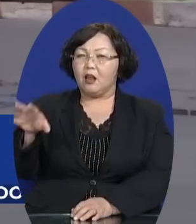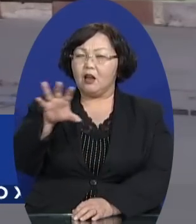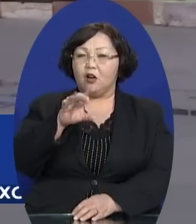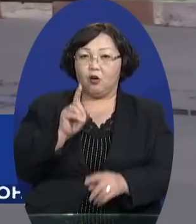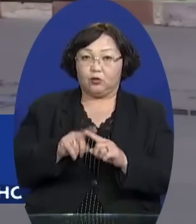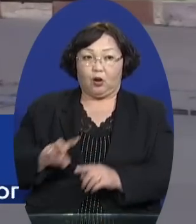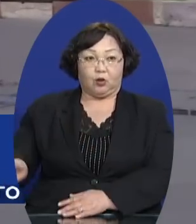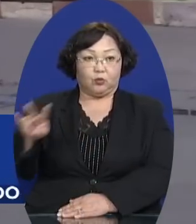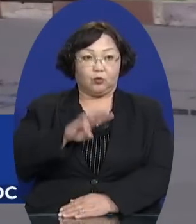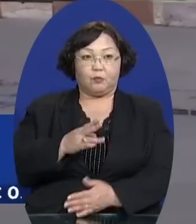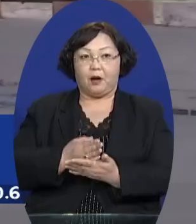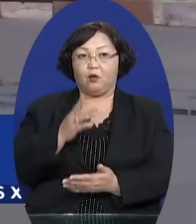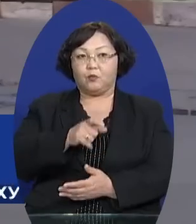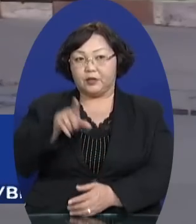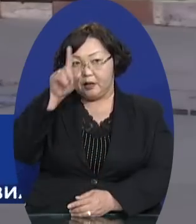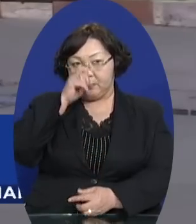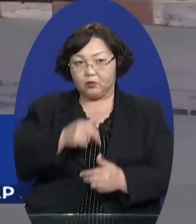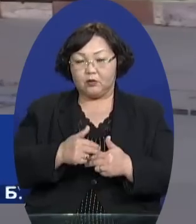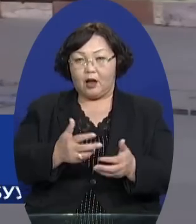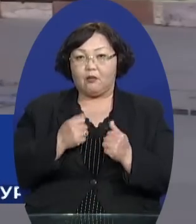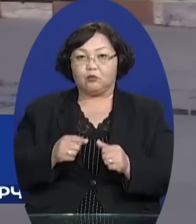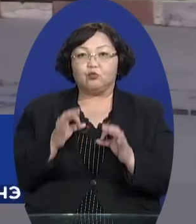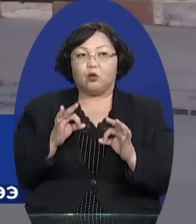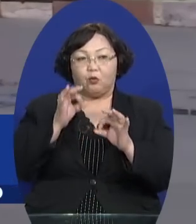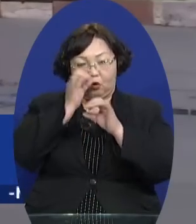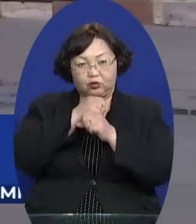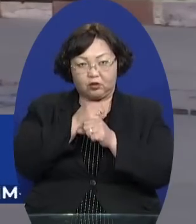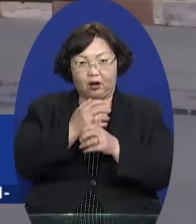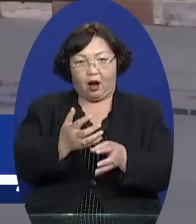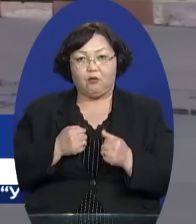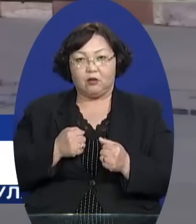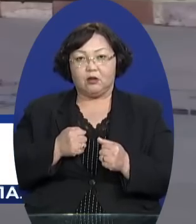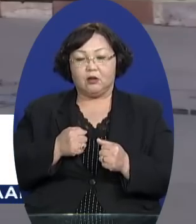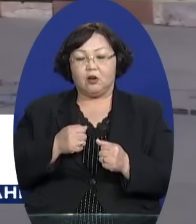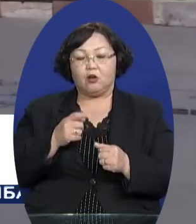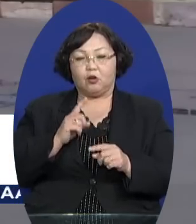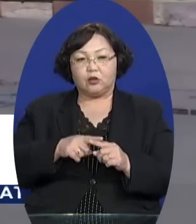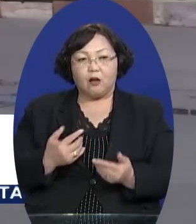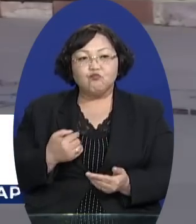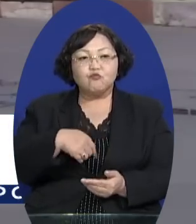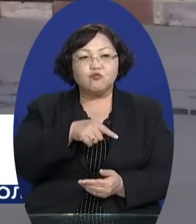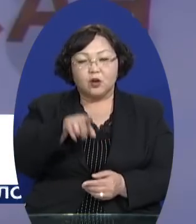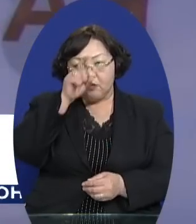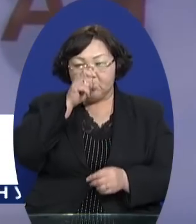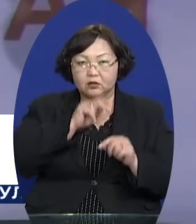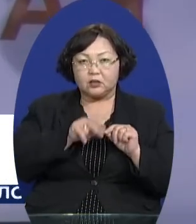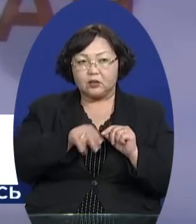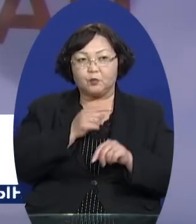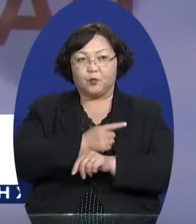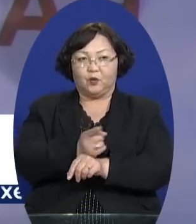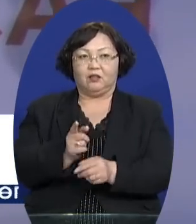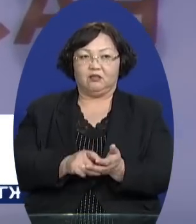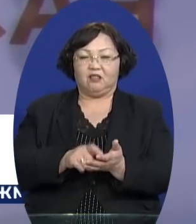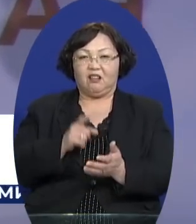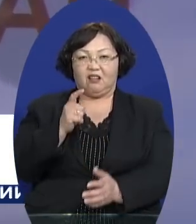нутгтай хүмүүс эмчлүүлэх боломжтой байх хэрэгтэй. Орон нутгтай хүмүүс зөв онцлуулж явах хэрэгтэй. Орон нутгтай хүмүүс хянулж явах хэрэгтэй гэдэг энэ зүйлийг бид бүхэн маш сайн ойлгосон. Өчигдрийн